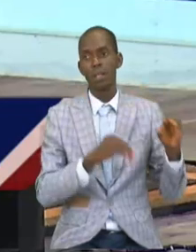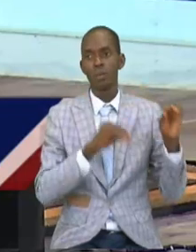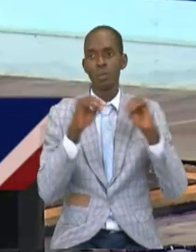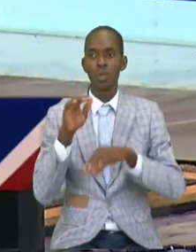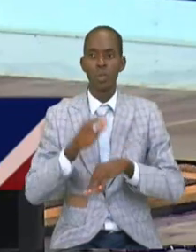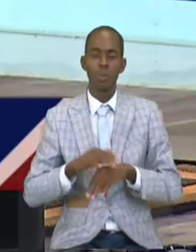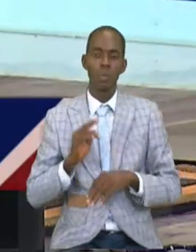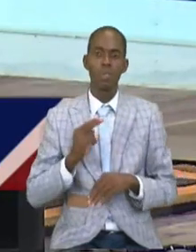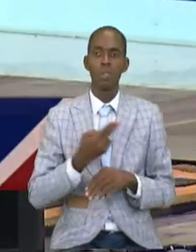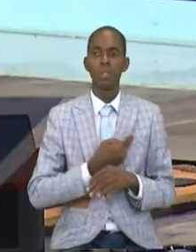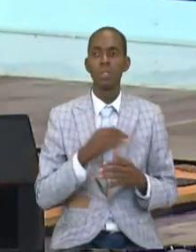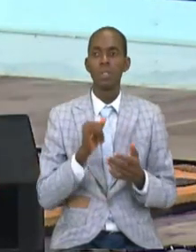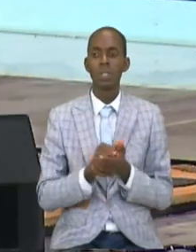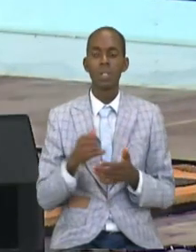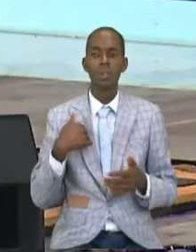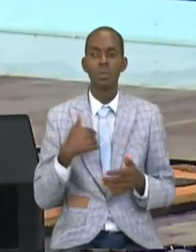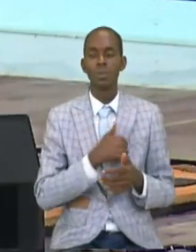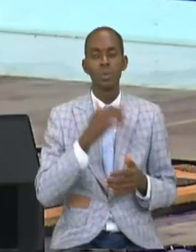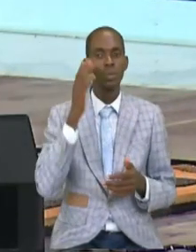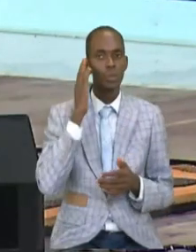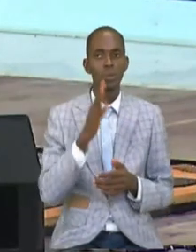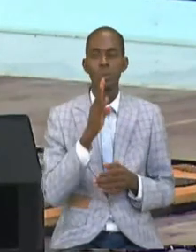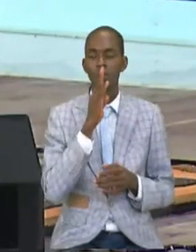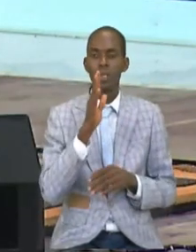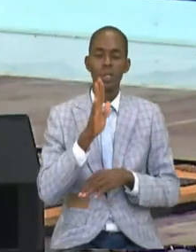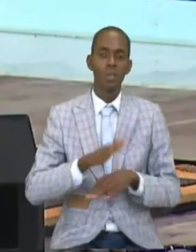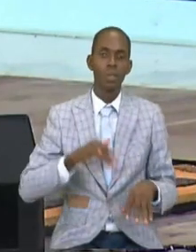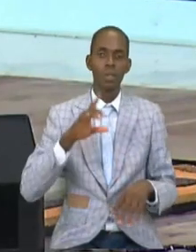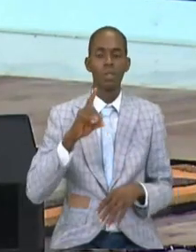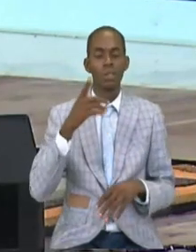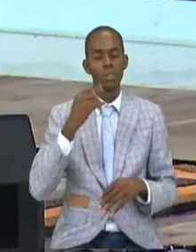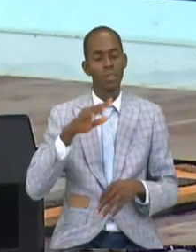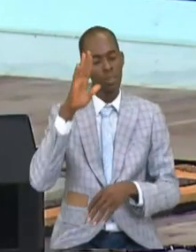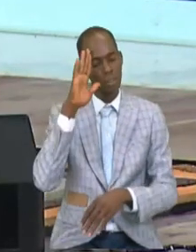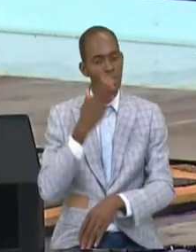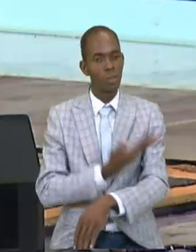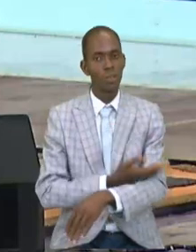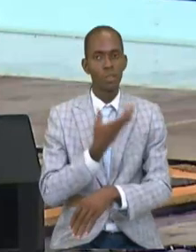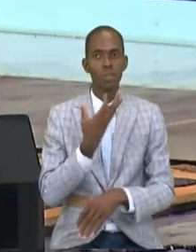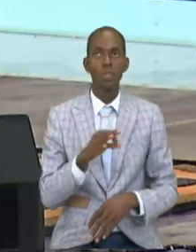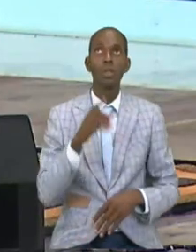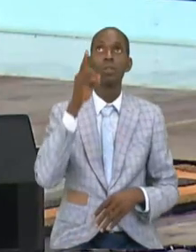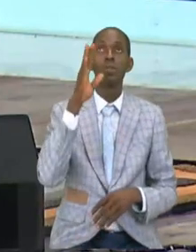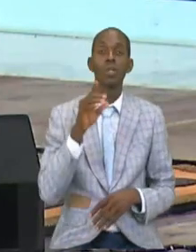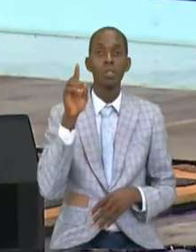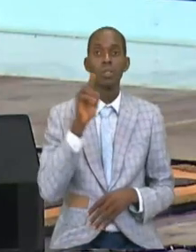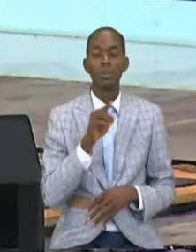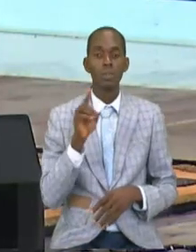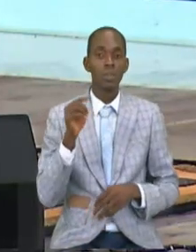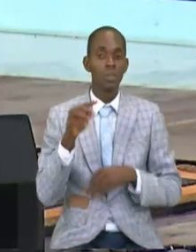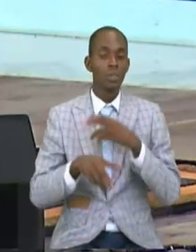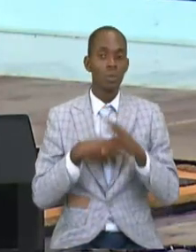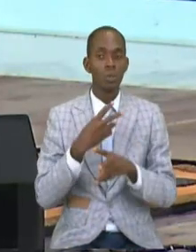Voici quel amour le Père nous a manifesté pour que nous soyons appelés fils